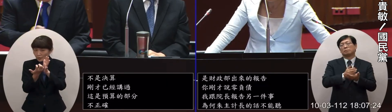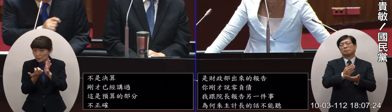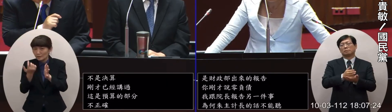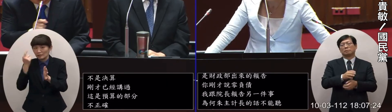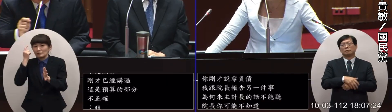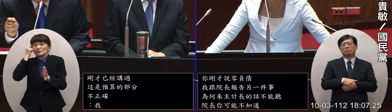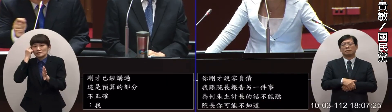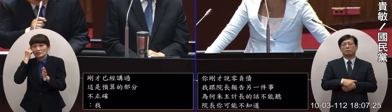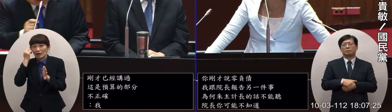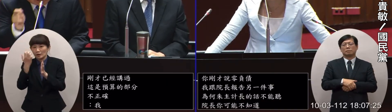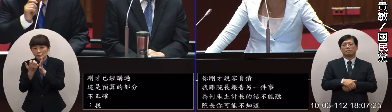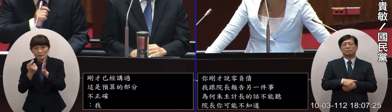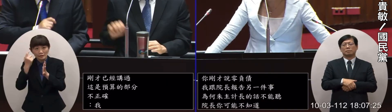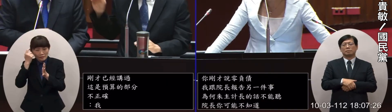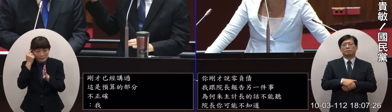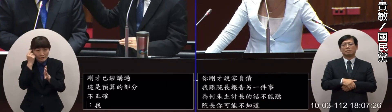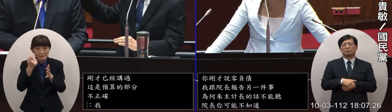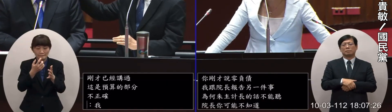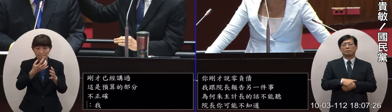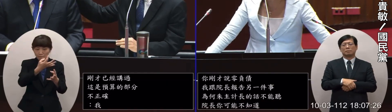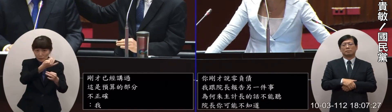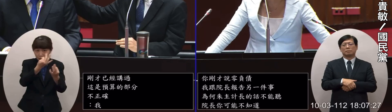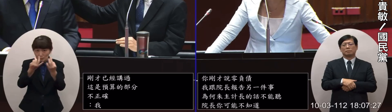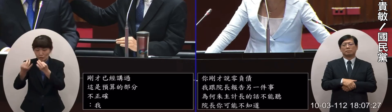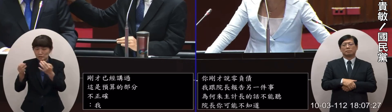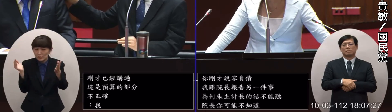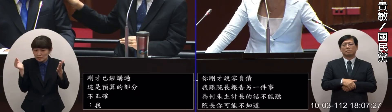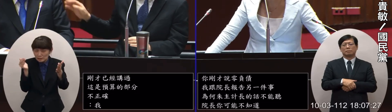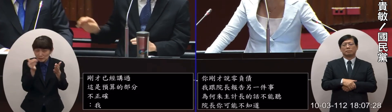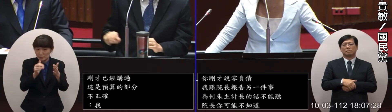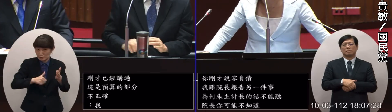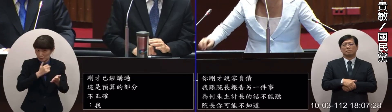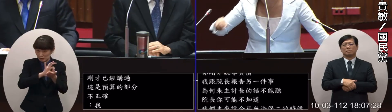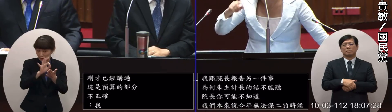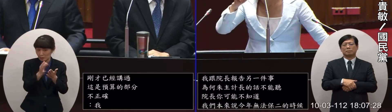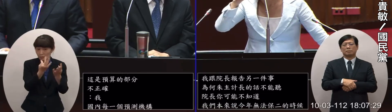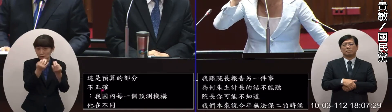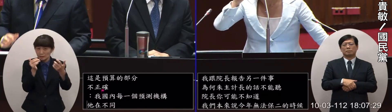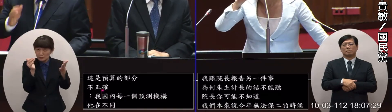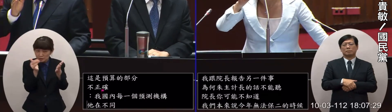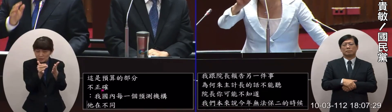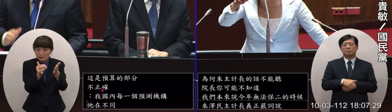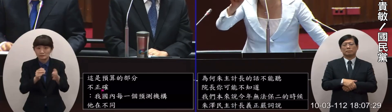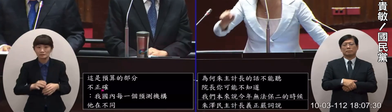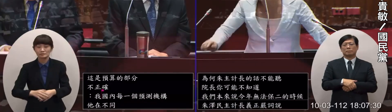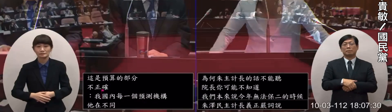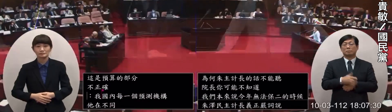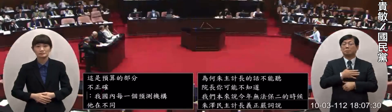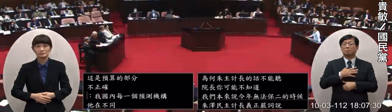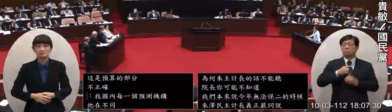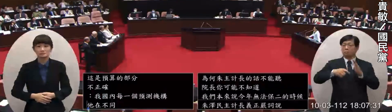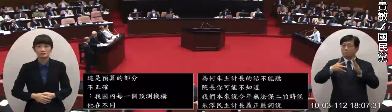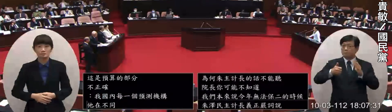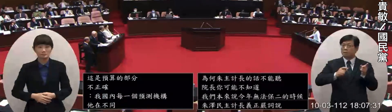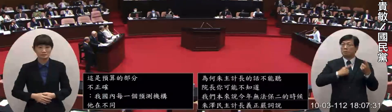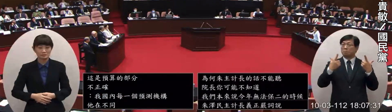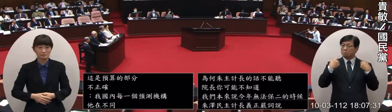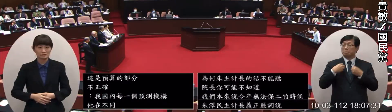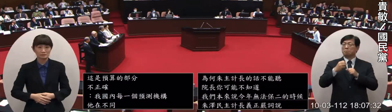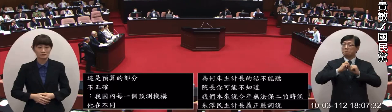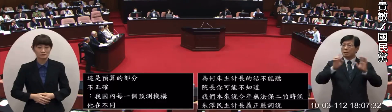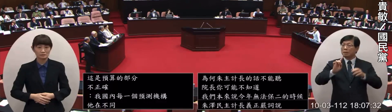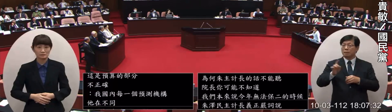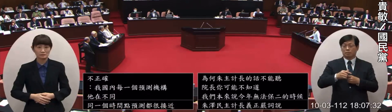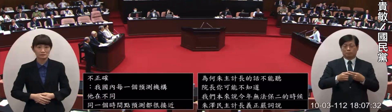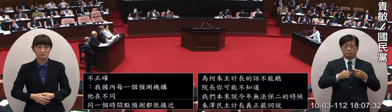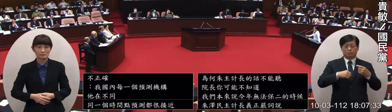时间点预测都很接近。 主计长没有关系，这个现在是李委员质询的时间。 你知道院长他原来讲说第